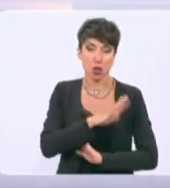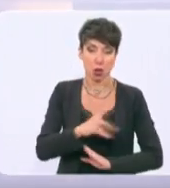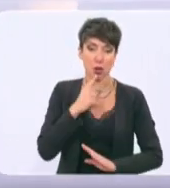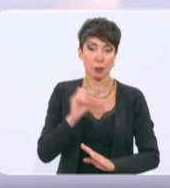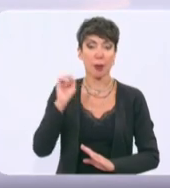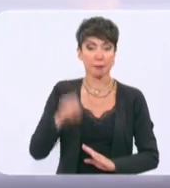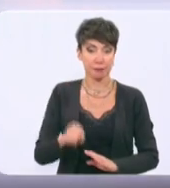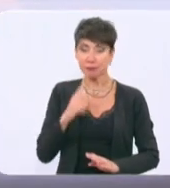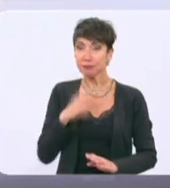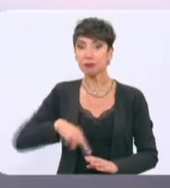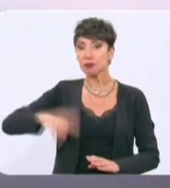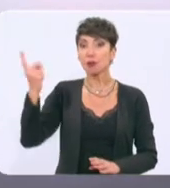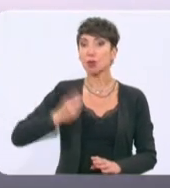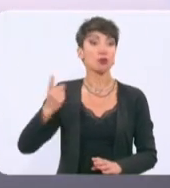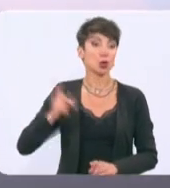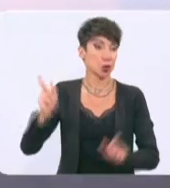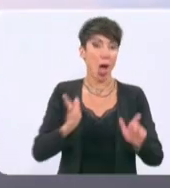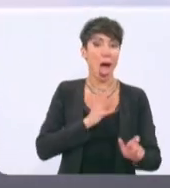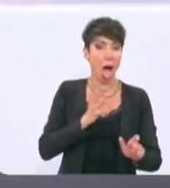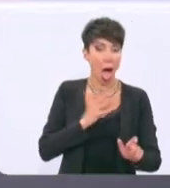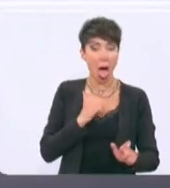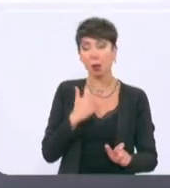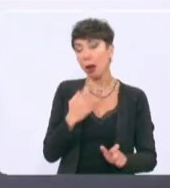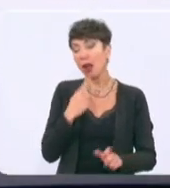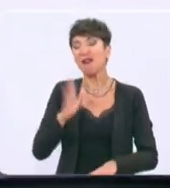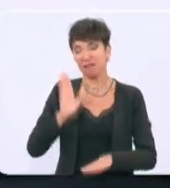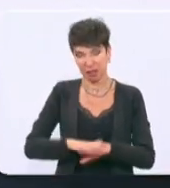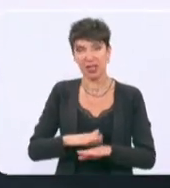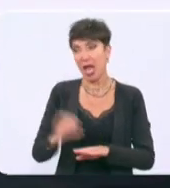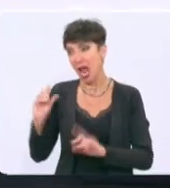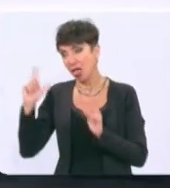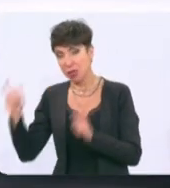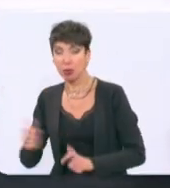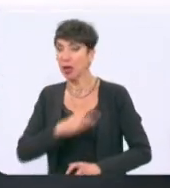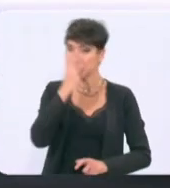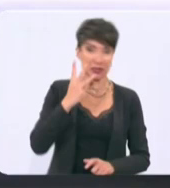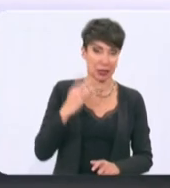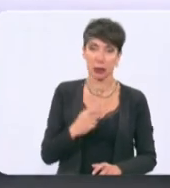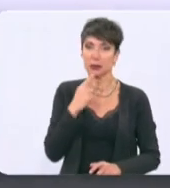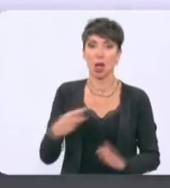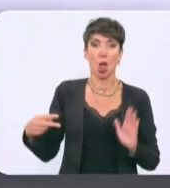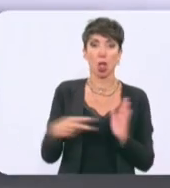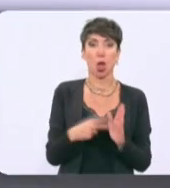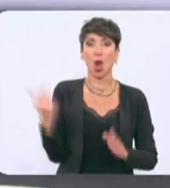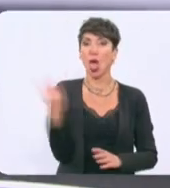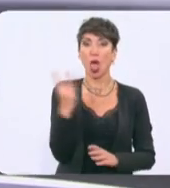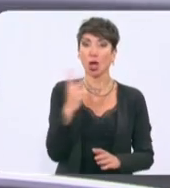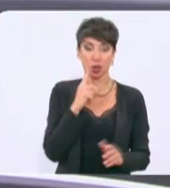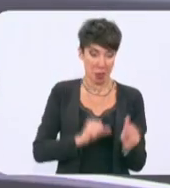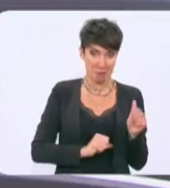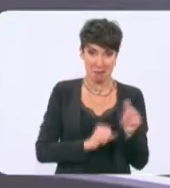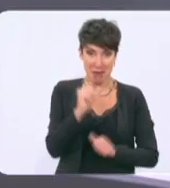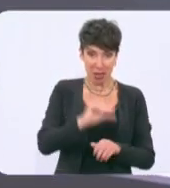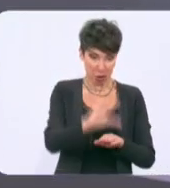κυβερνήσεις μέχρι σήμερα. Που είναι ότι και ο πραγματικός μισθός το 2022 είναι μειωμένος κατά